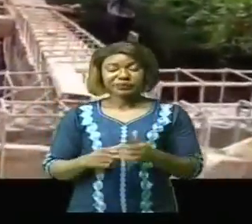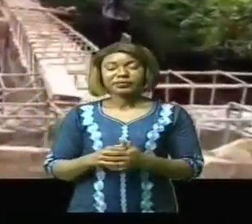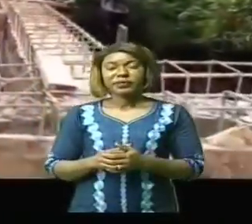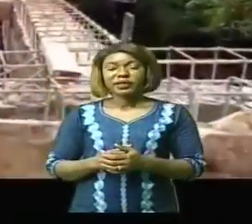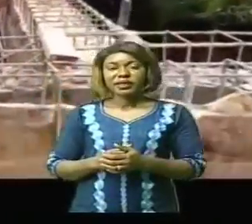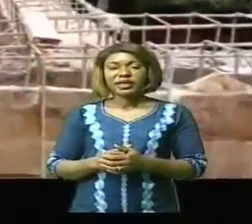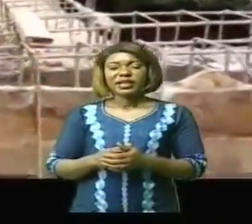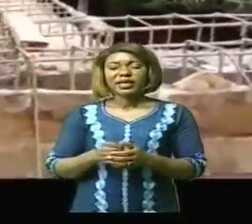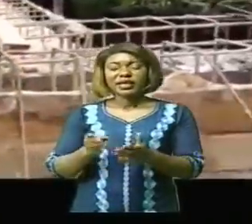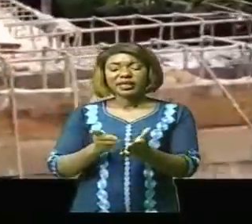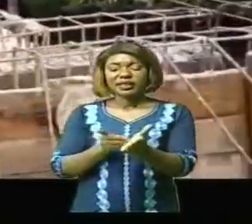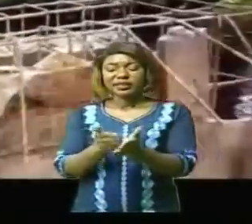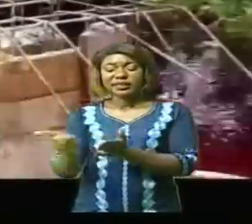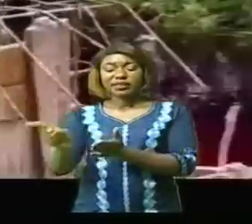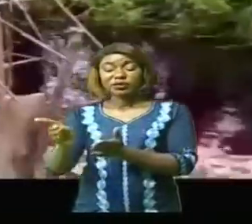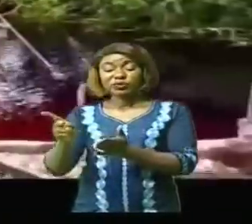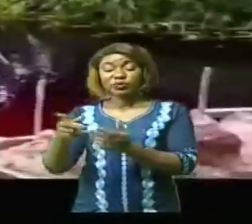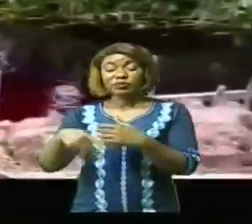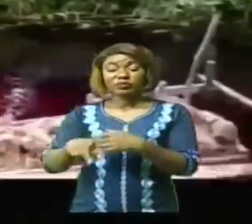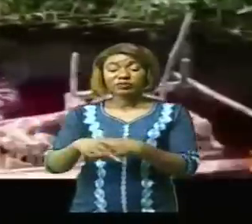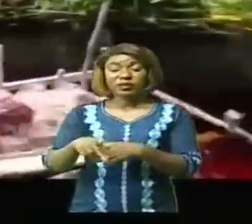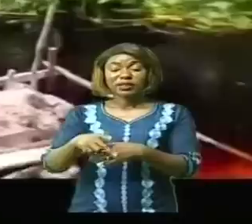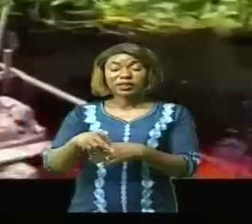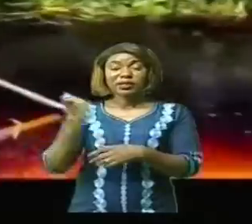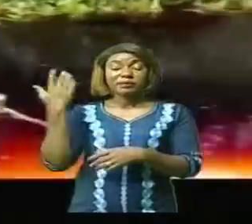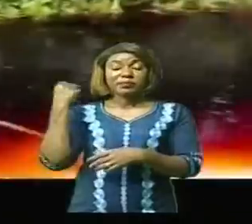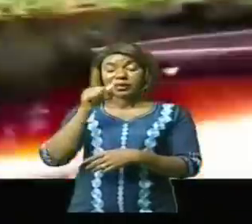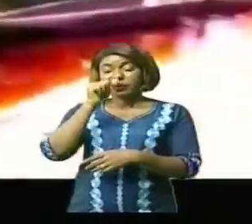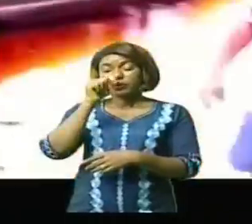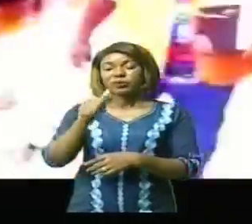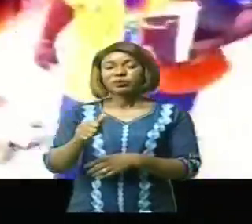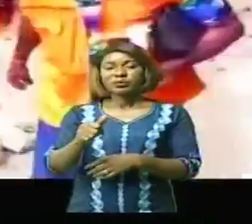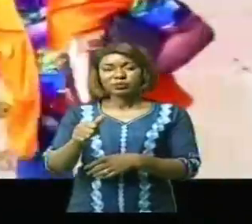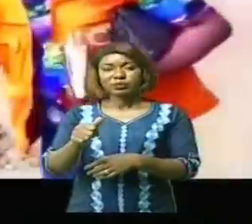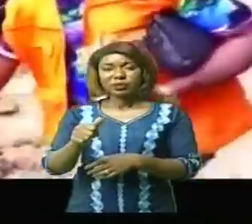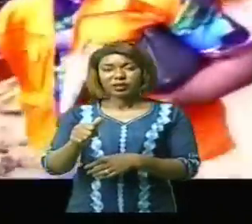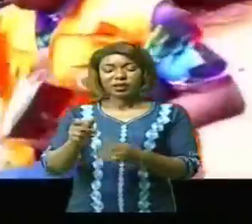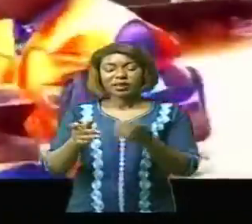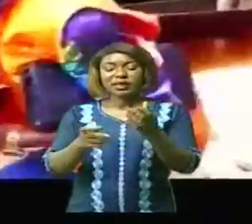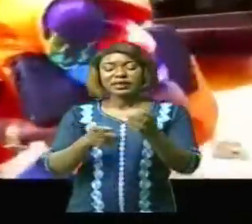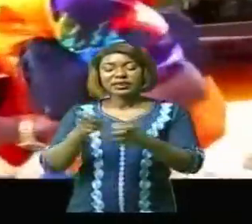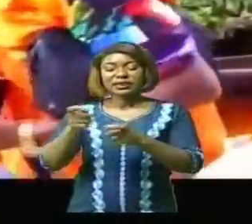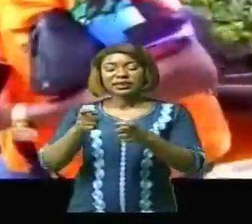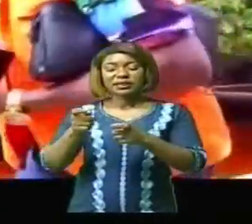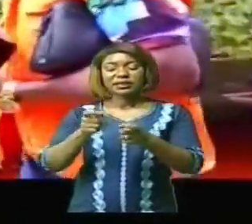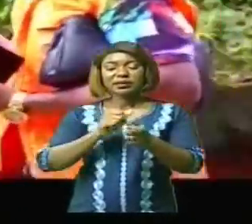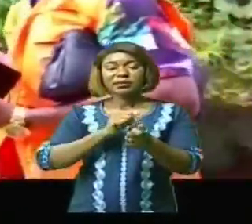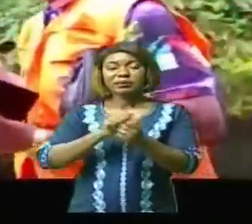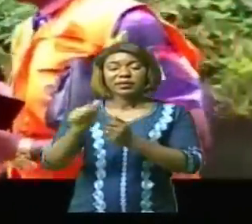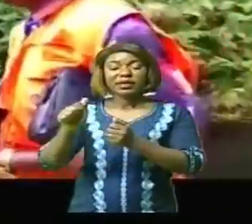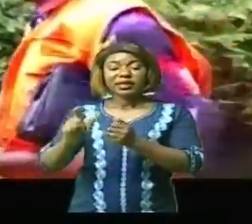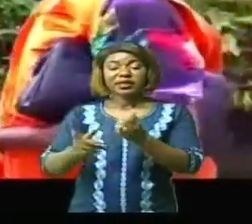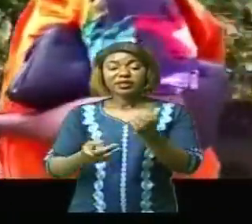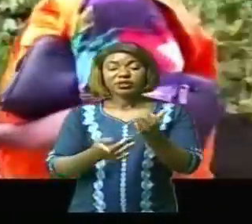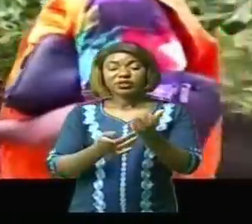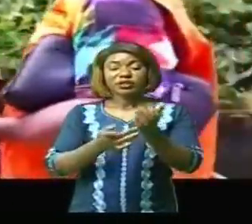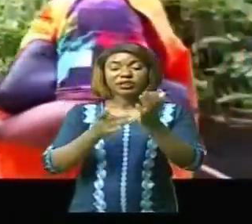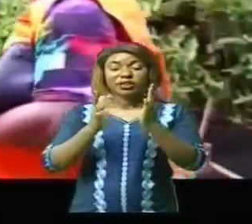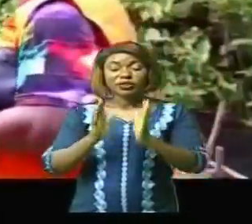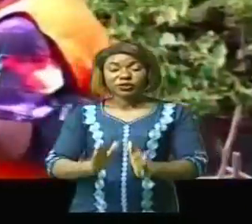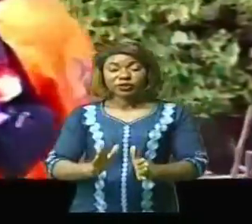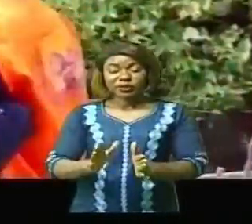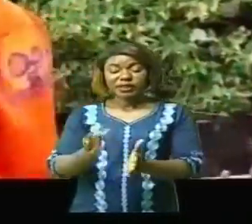la direction provinciale du Maïndombé, conduite par l'ingénieur Jason Simba, a reçu les fonds pour